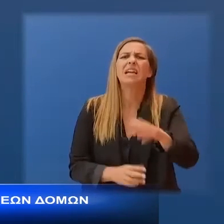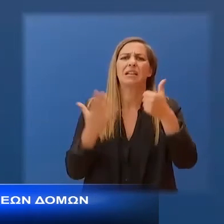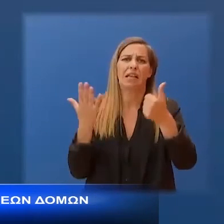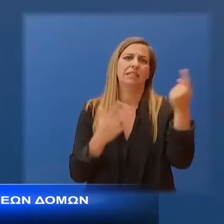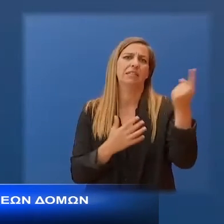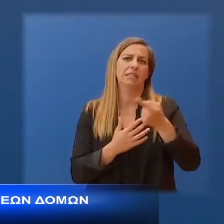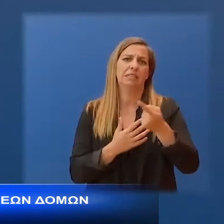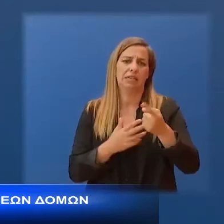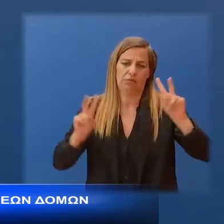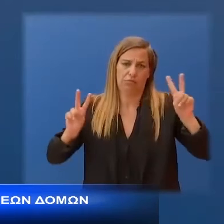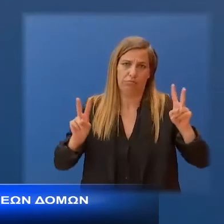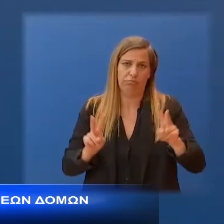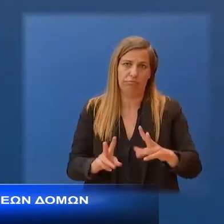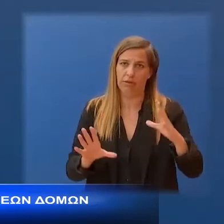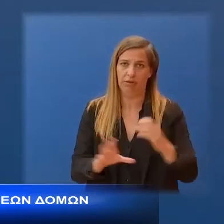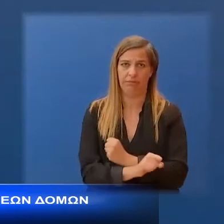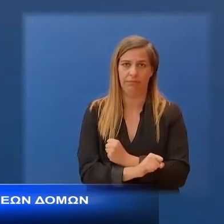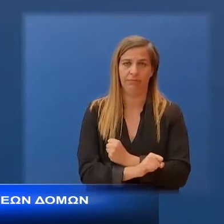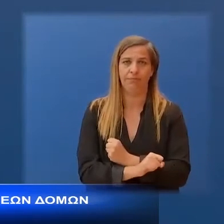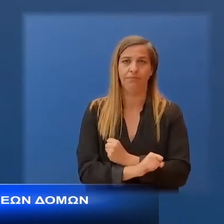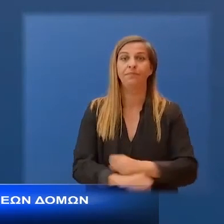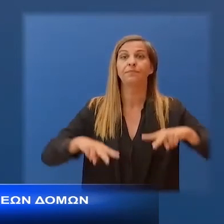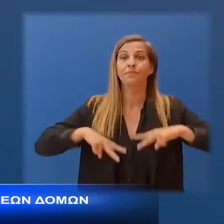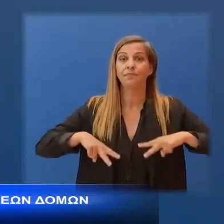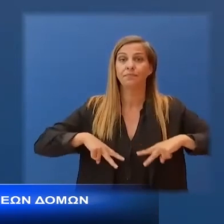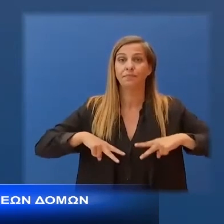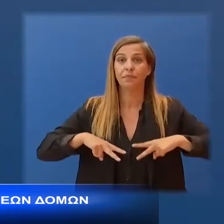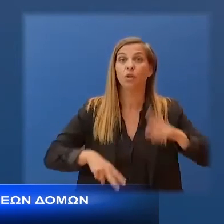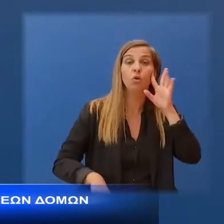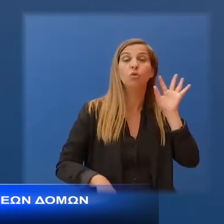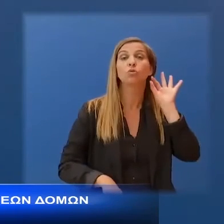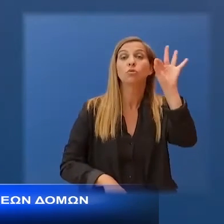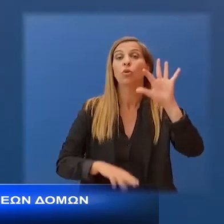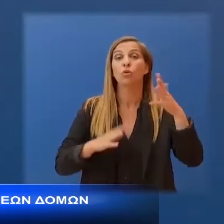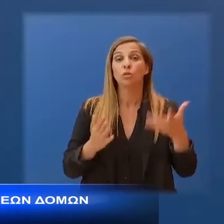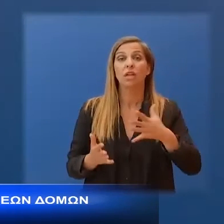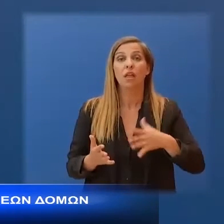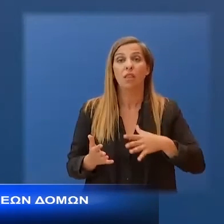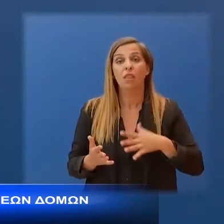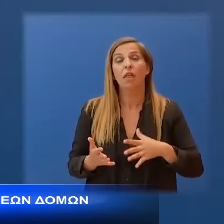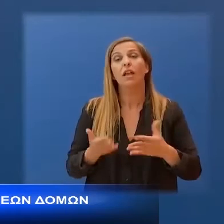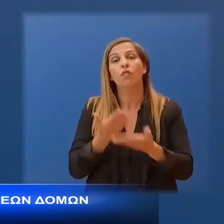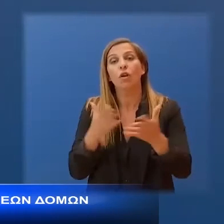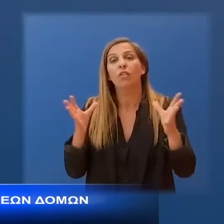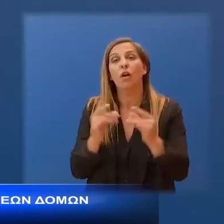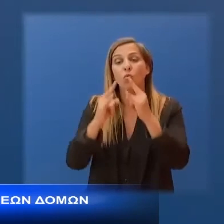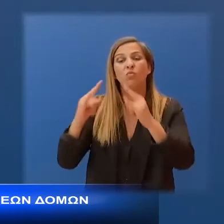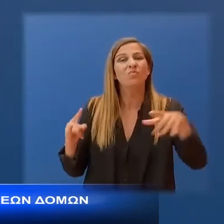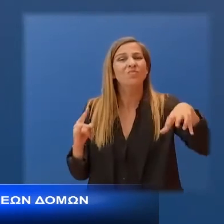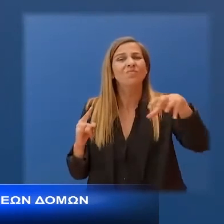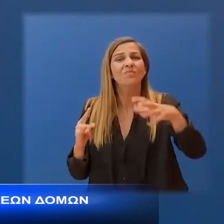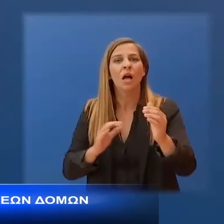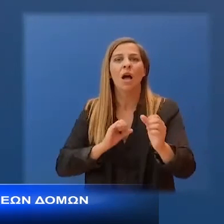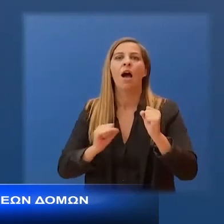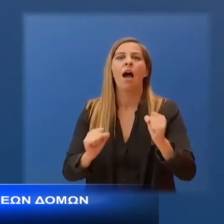46% των αρχικά διαμενόντων. Η κυβέρνηση θέτει ως επόμενο στόχο την ενίσχυση της ασφάλειας στις δομές, προς